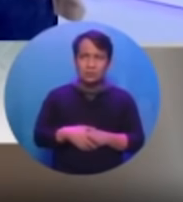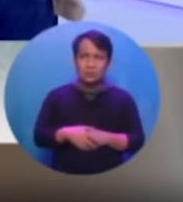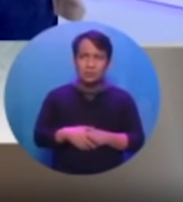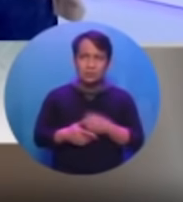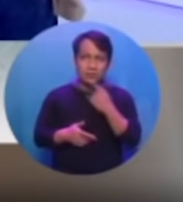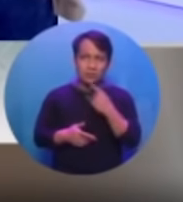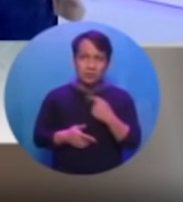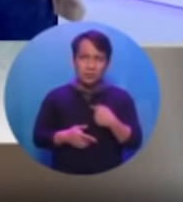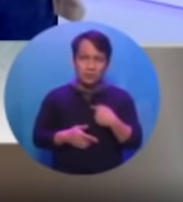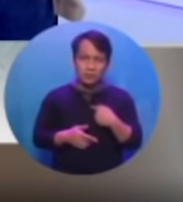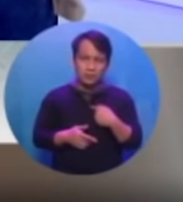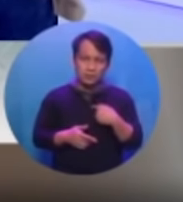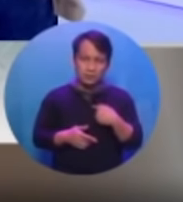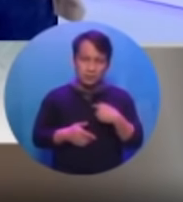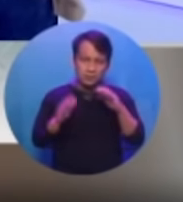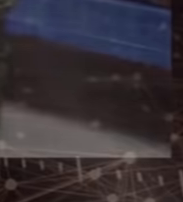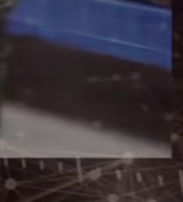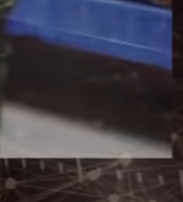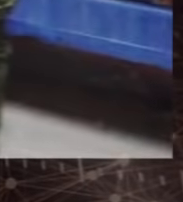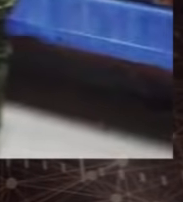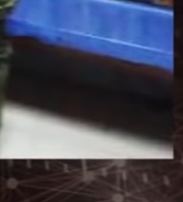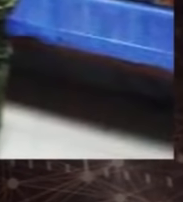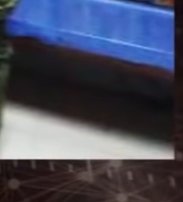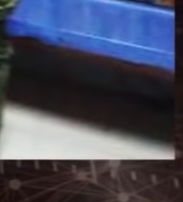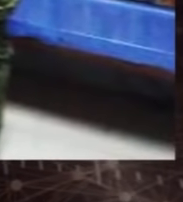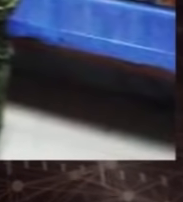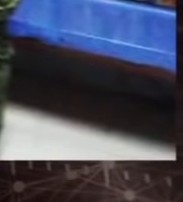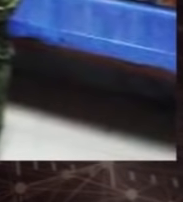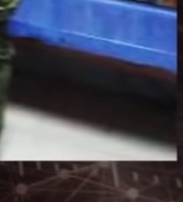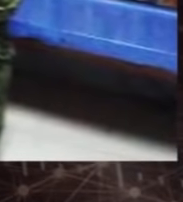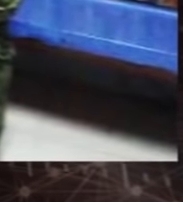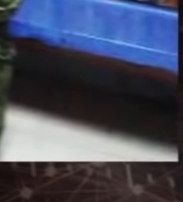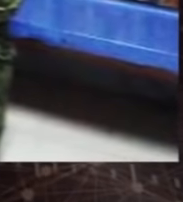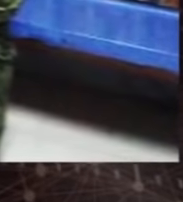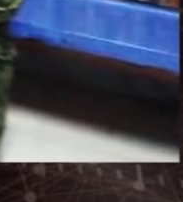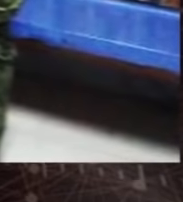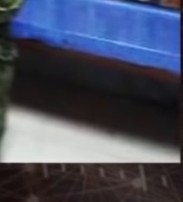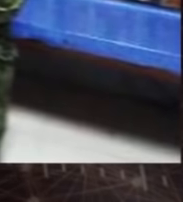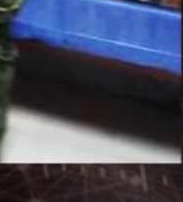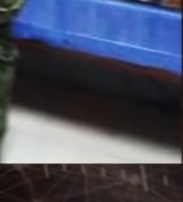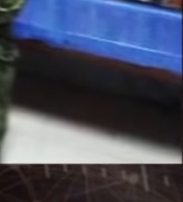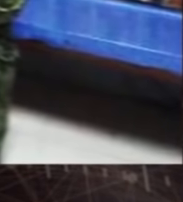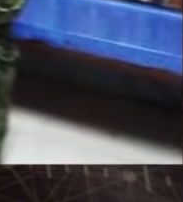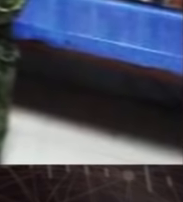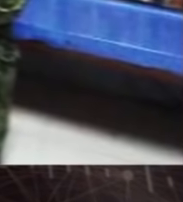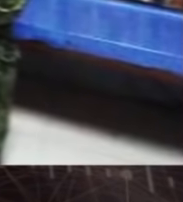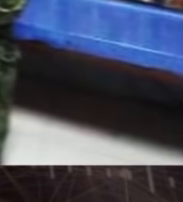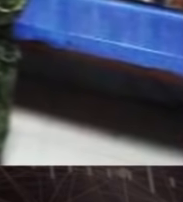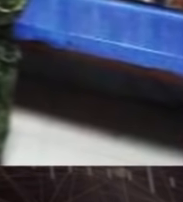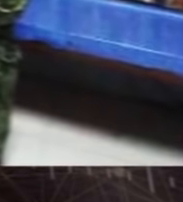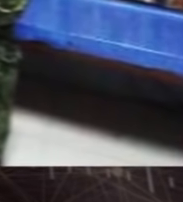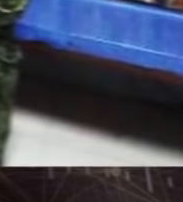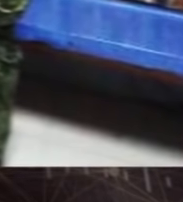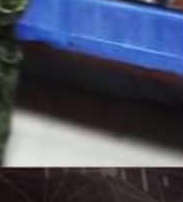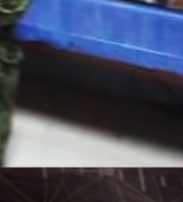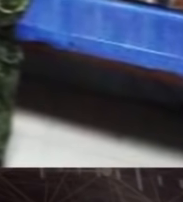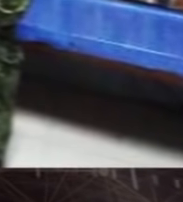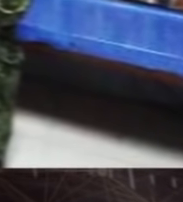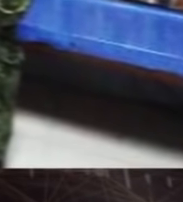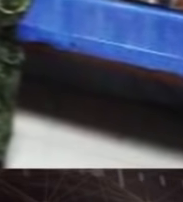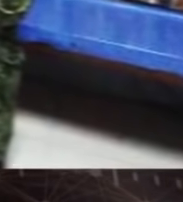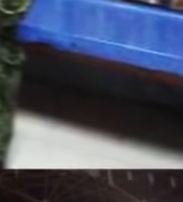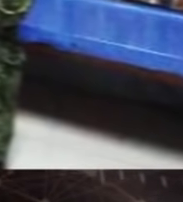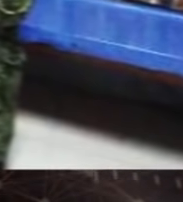Bali, actually po, nag-surrender siya sa Rosales Police Station, then itinawag na lamang po rito sa Paniki Police Station at sinundo na